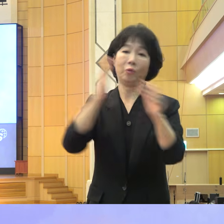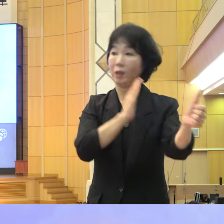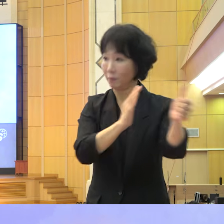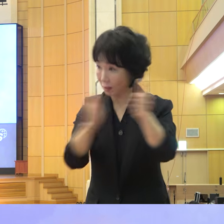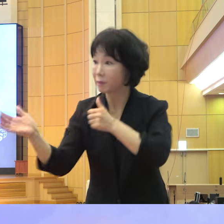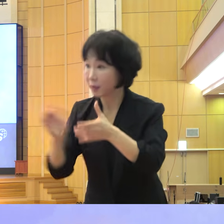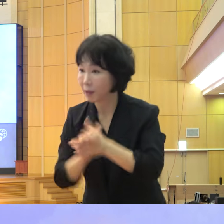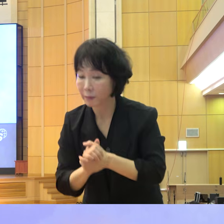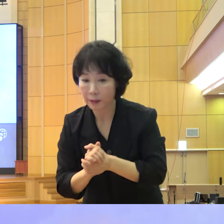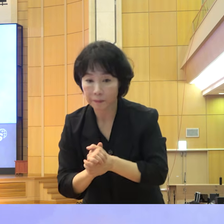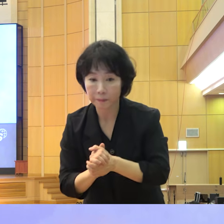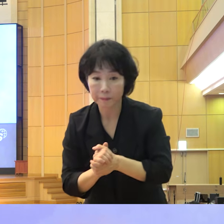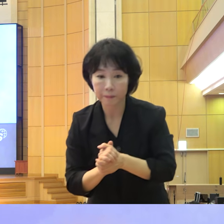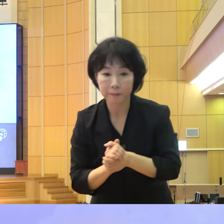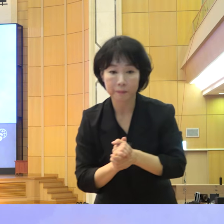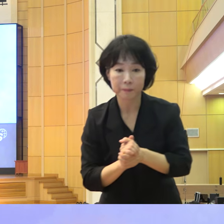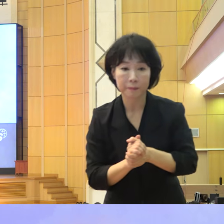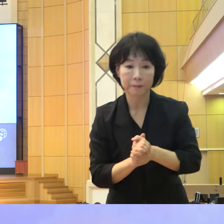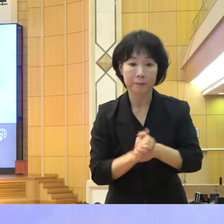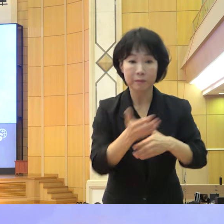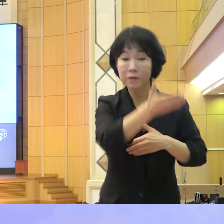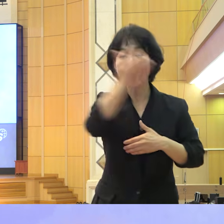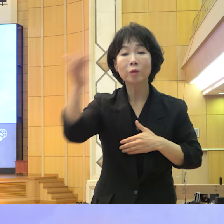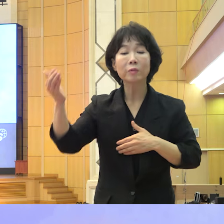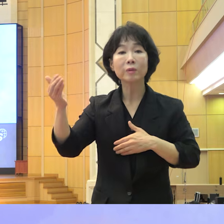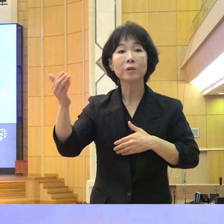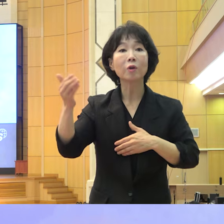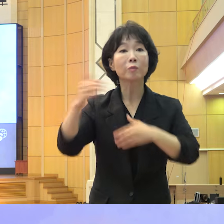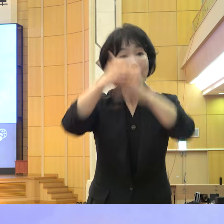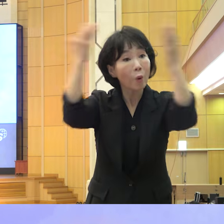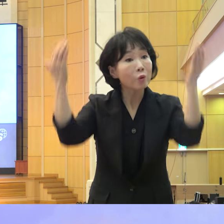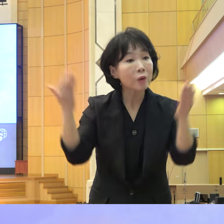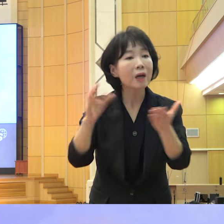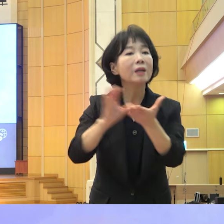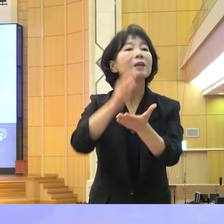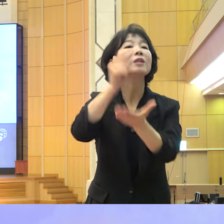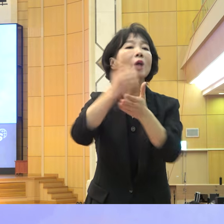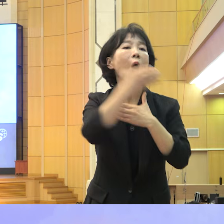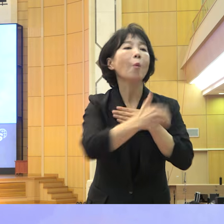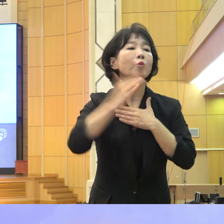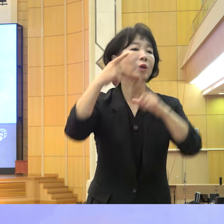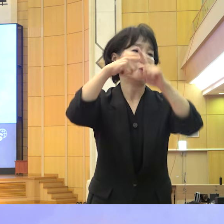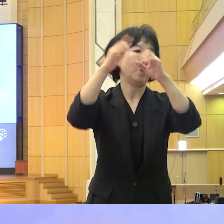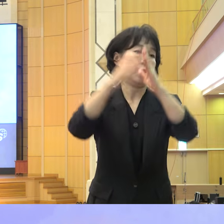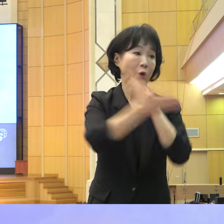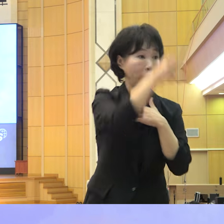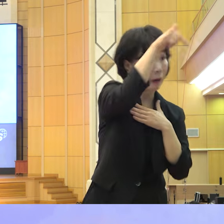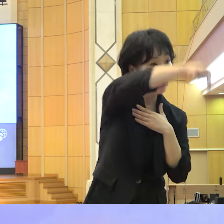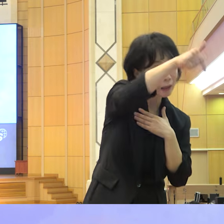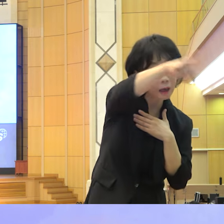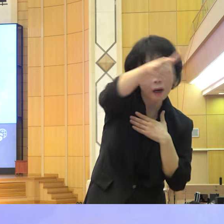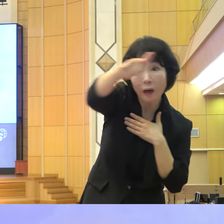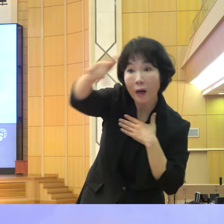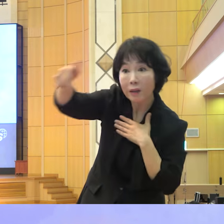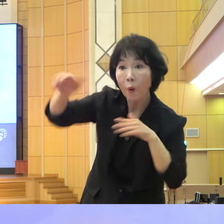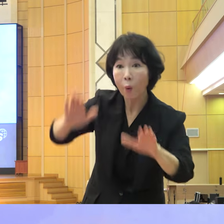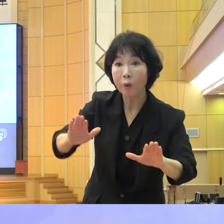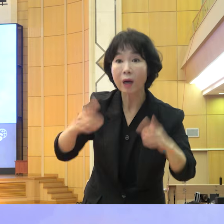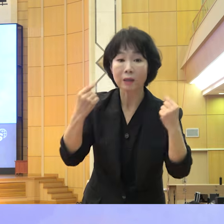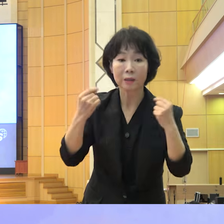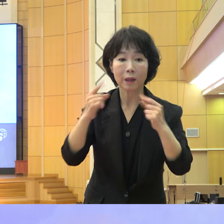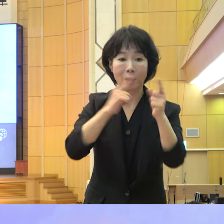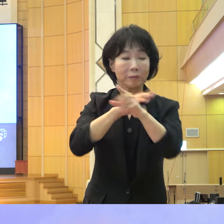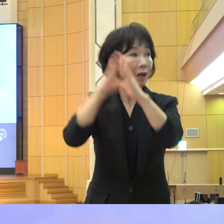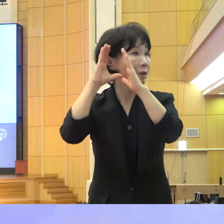됩니다. 여러분들은 다 그리스도의 몸된 교회입니다. 여러분들 각자가 다 오늘같이